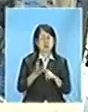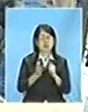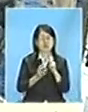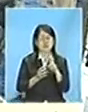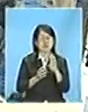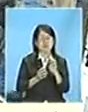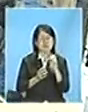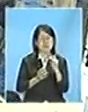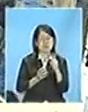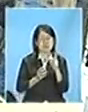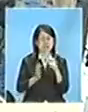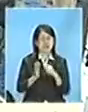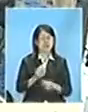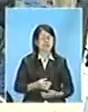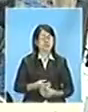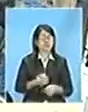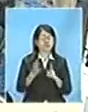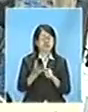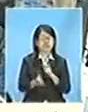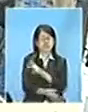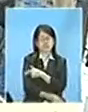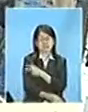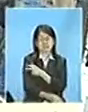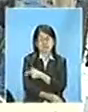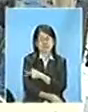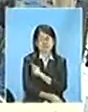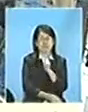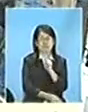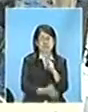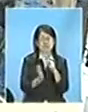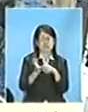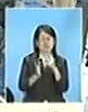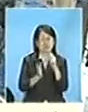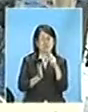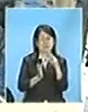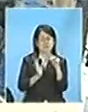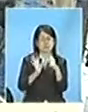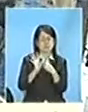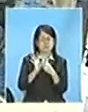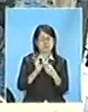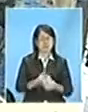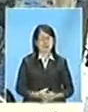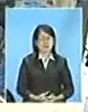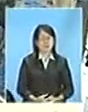ศักดิ์คิดบรรจงรองศาสตราจารย์ทัศนาบุญทอง